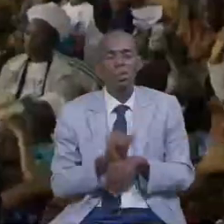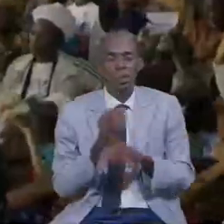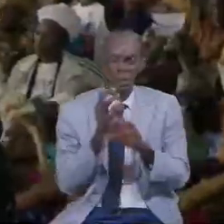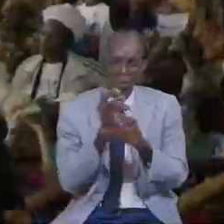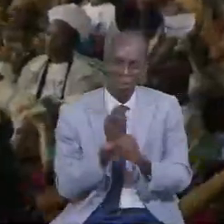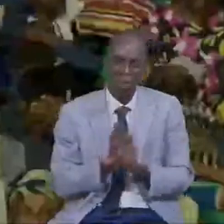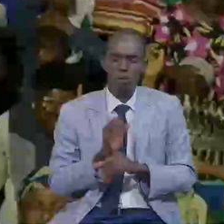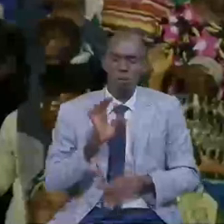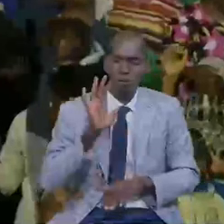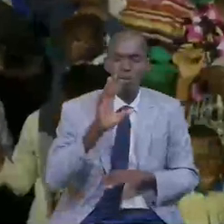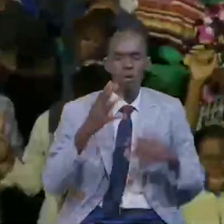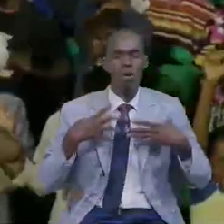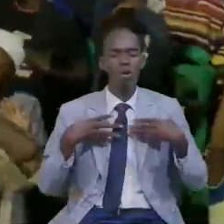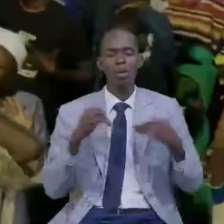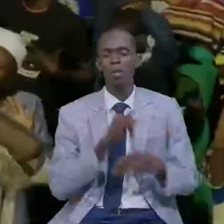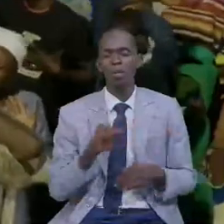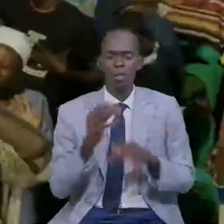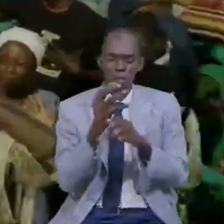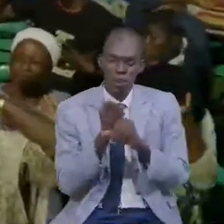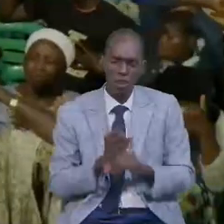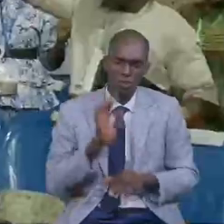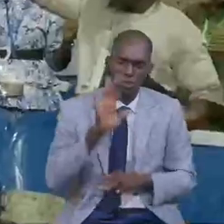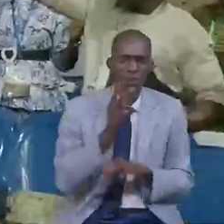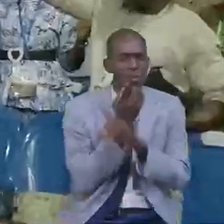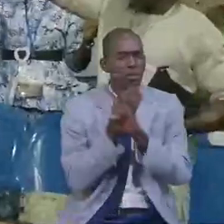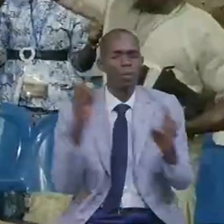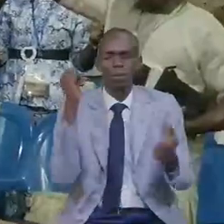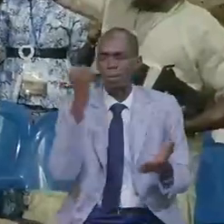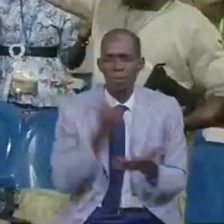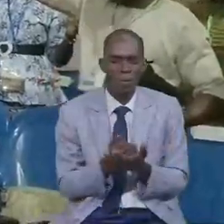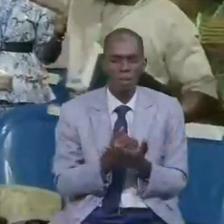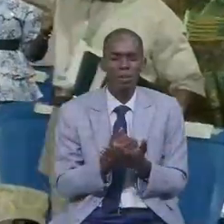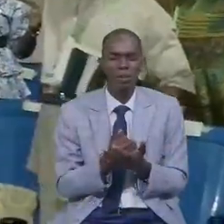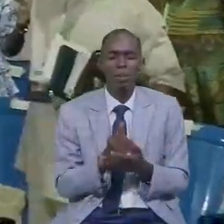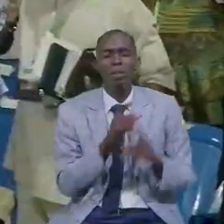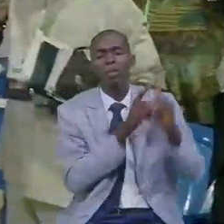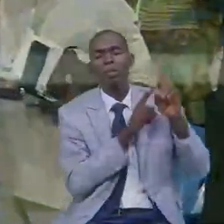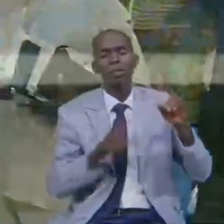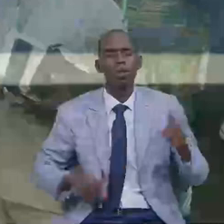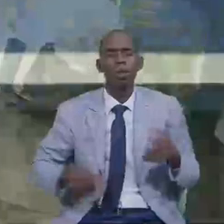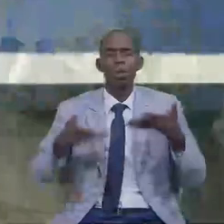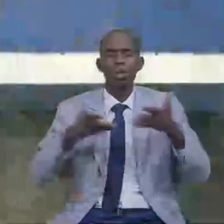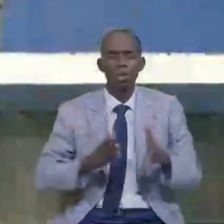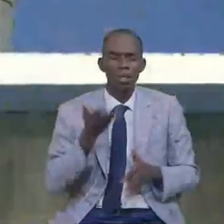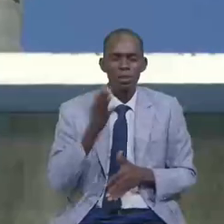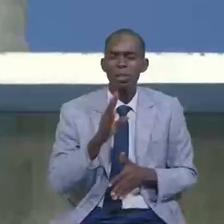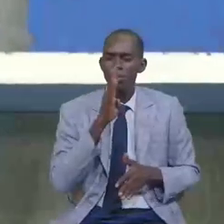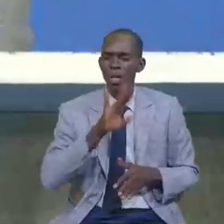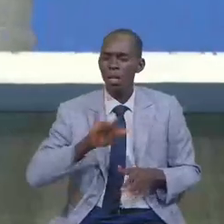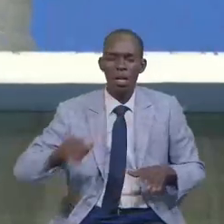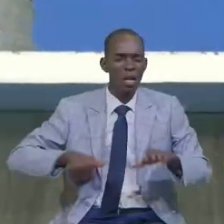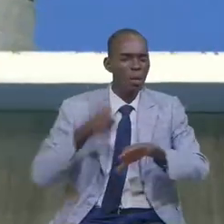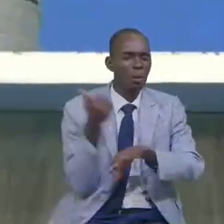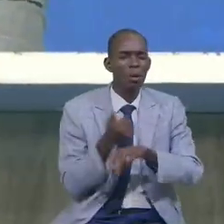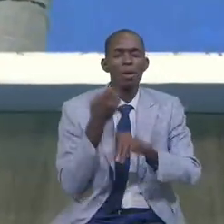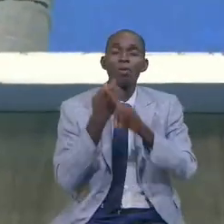Recevez votre guérison. Recevez votre délivrance. Seigneur, qu'il y ait une confirmation